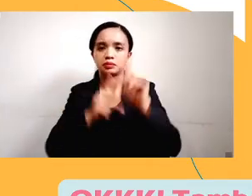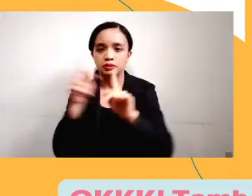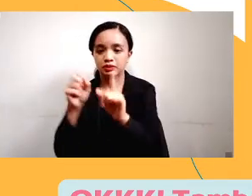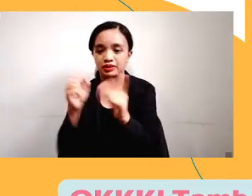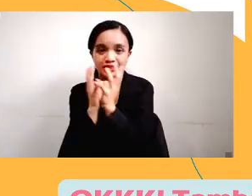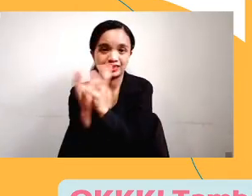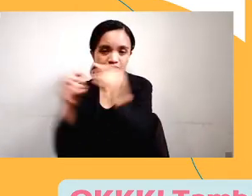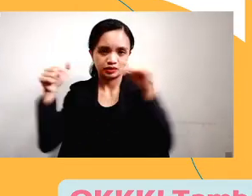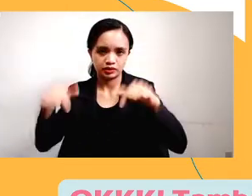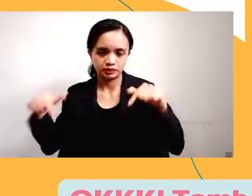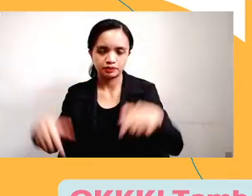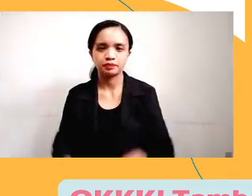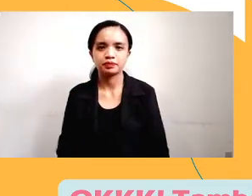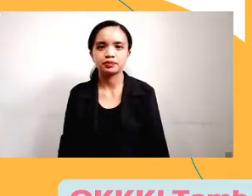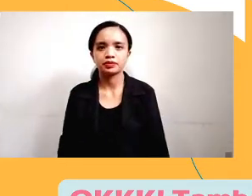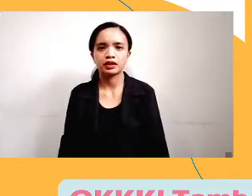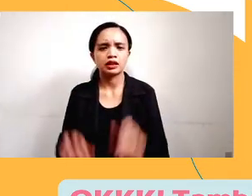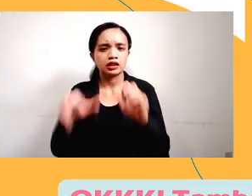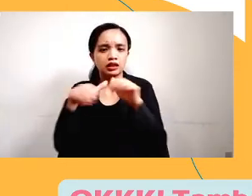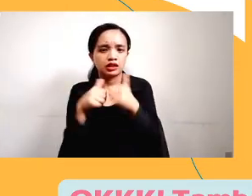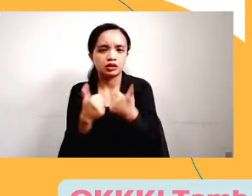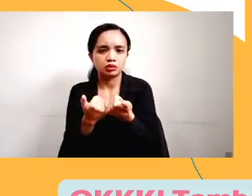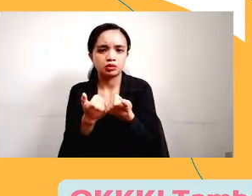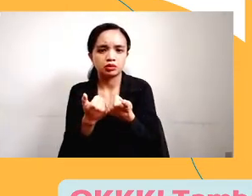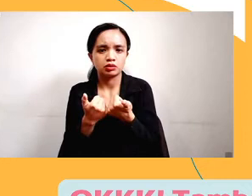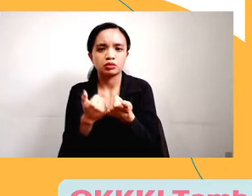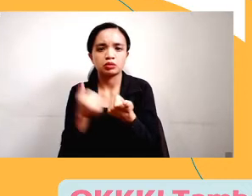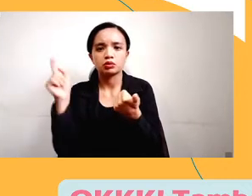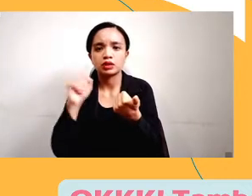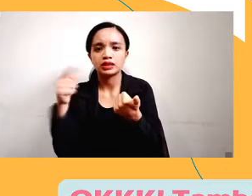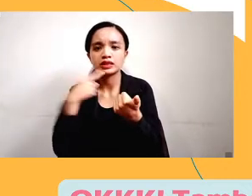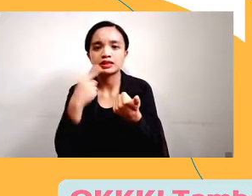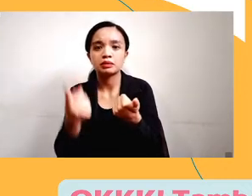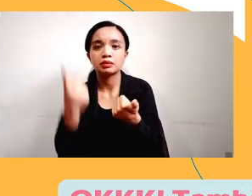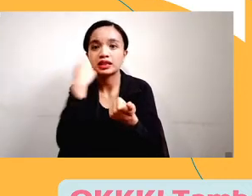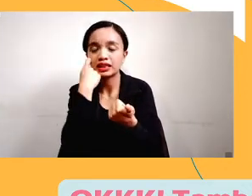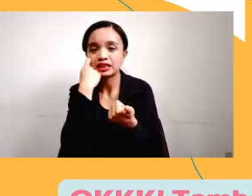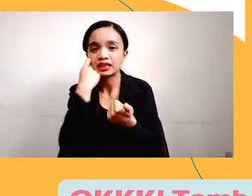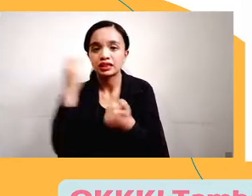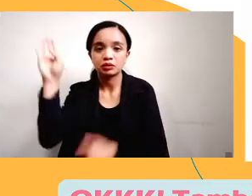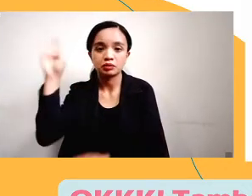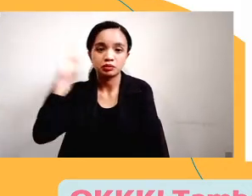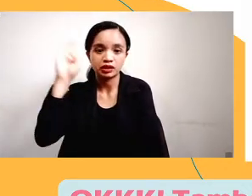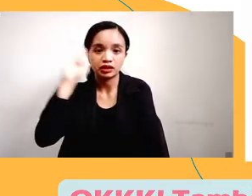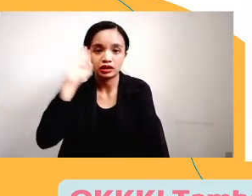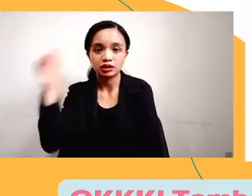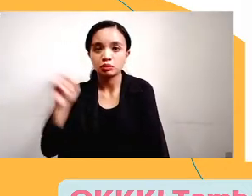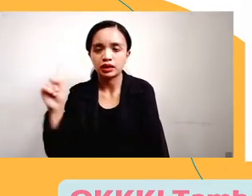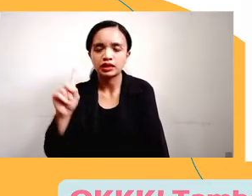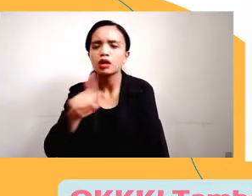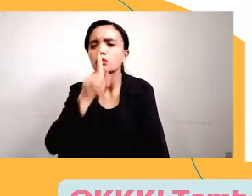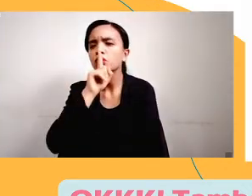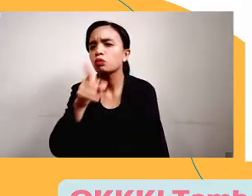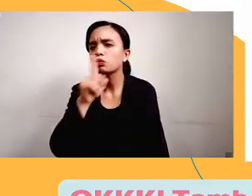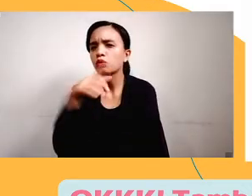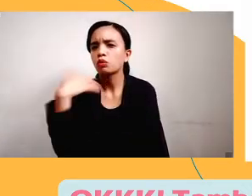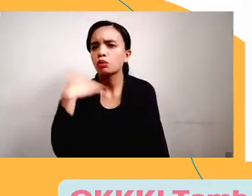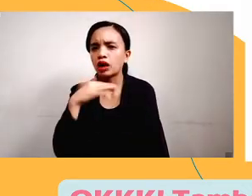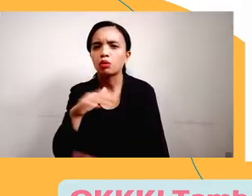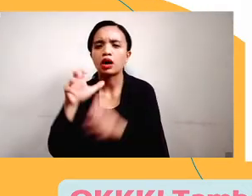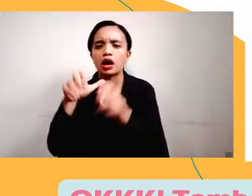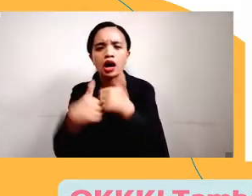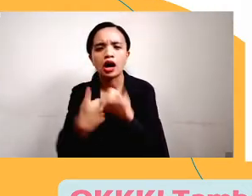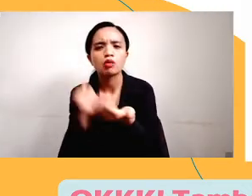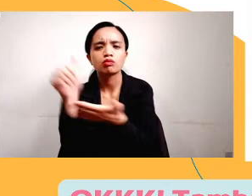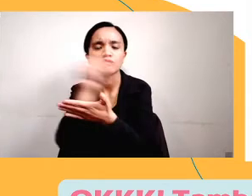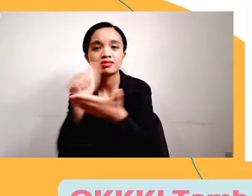So, para susugan yung mga sinabi kanina ni Kuya Brian in a very artistic way, muling